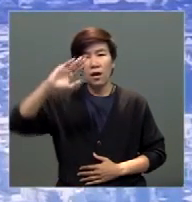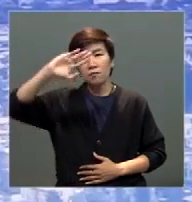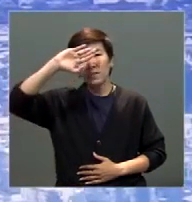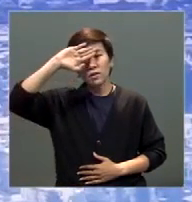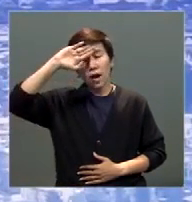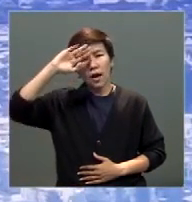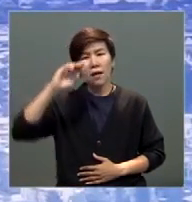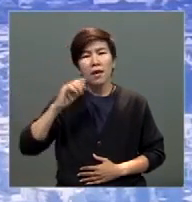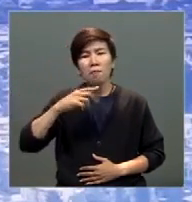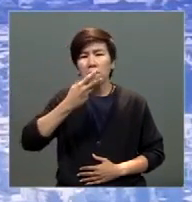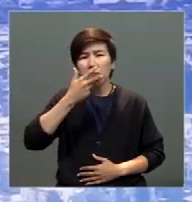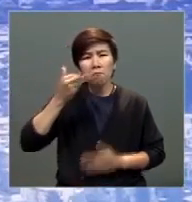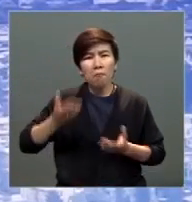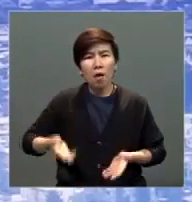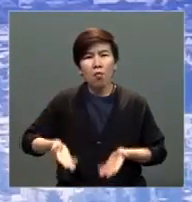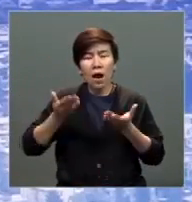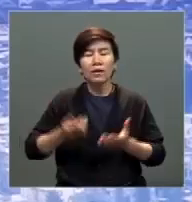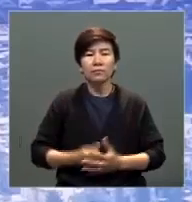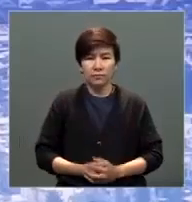ปีอาชีพคือขับรถแท็กซี่นะครับซึ่งมีโรคประจำตัวเป็นเบาหวานชนิดที่2